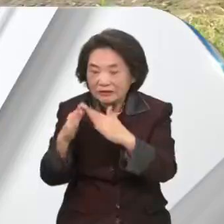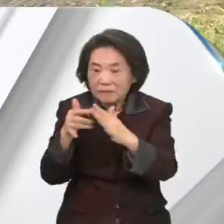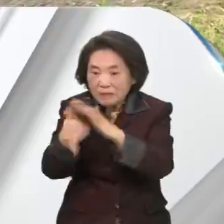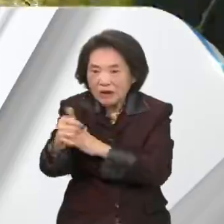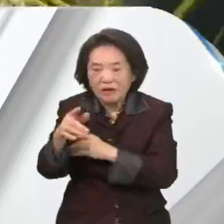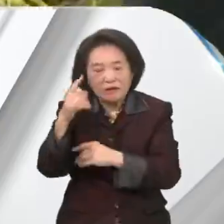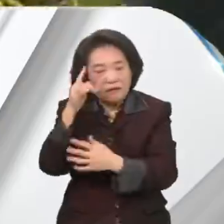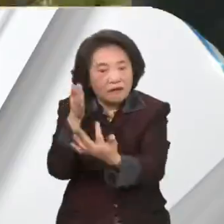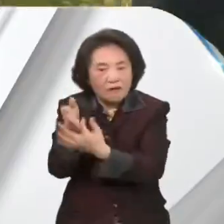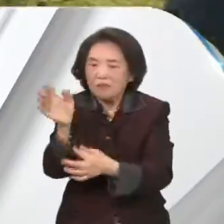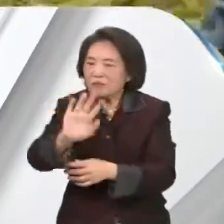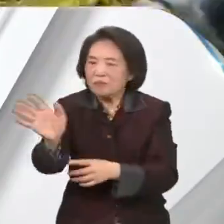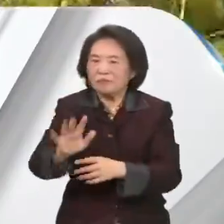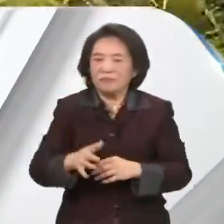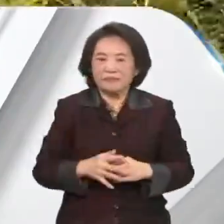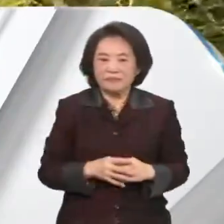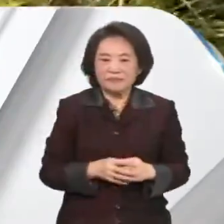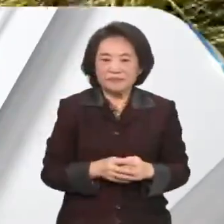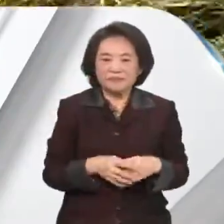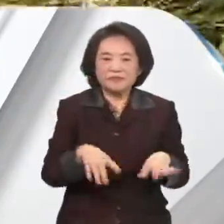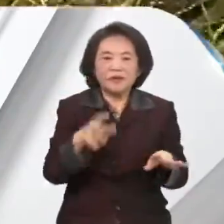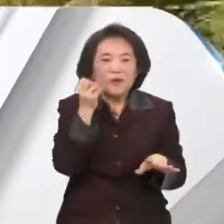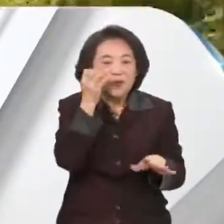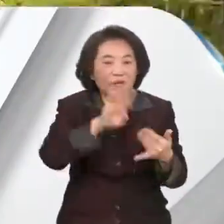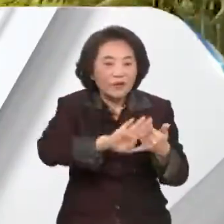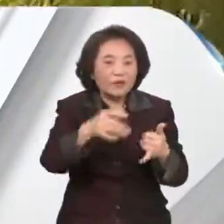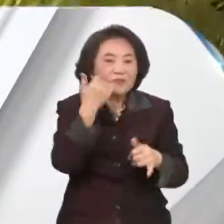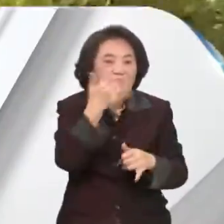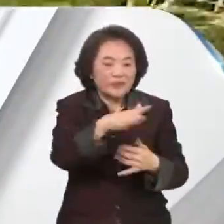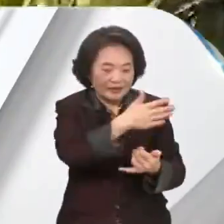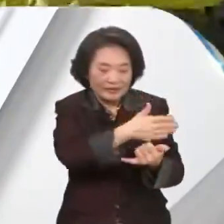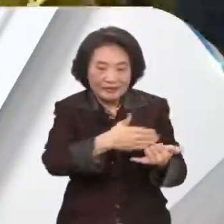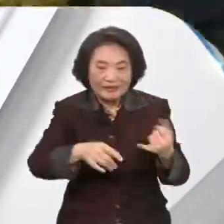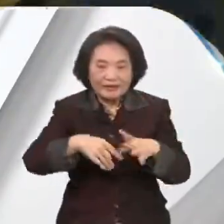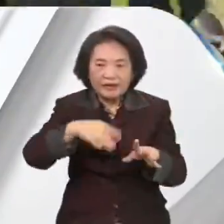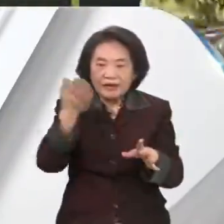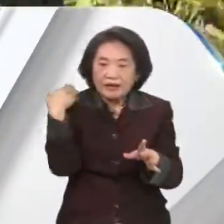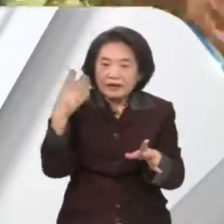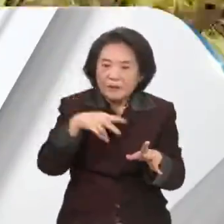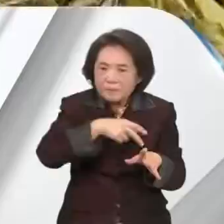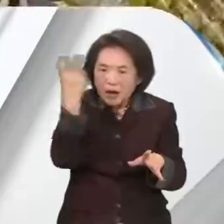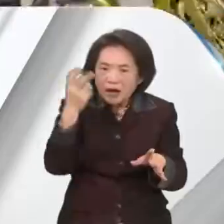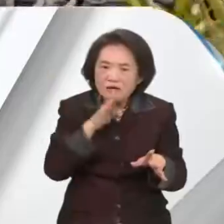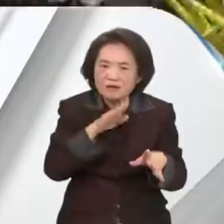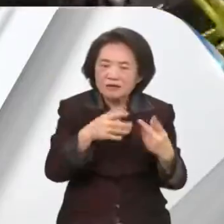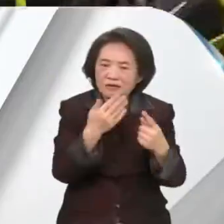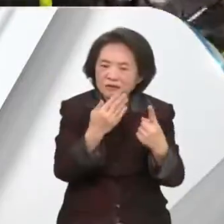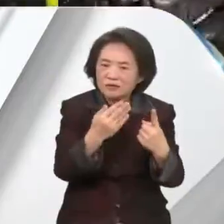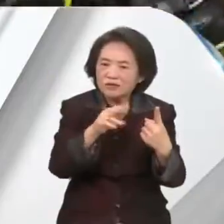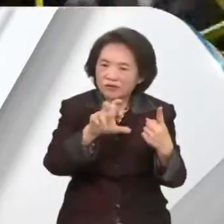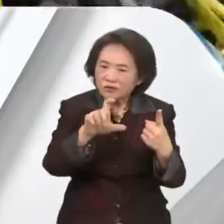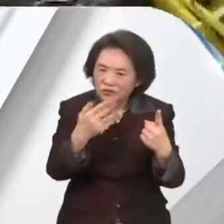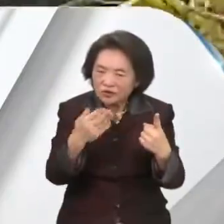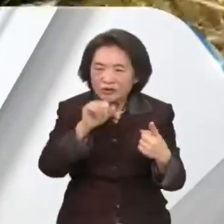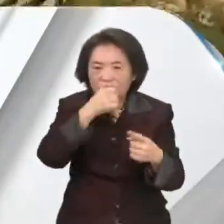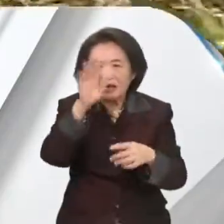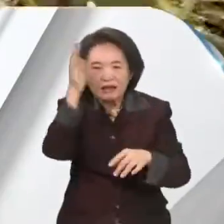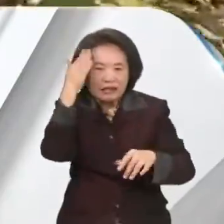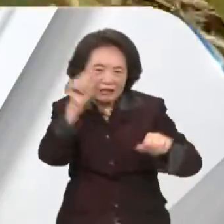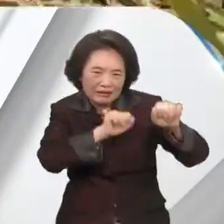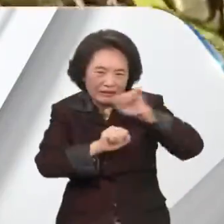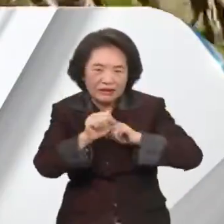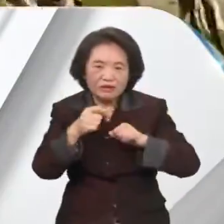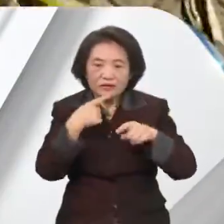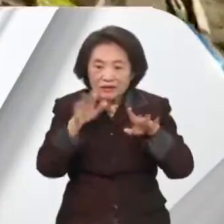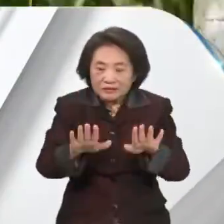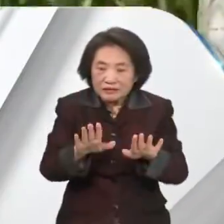田区来觅食。 发动天气的海岸山脉，上一摆发现台湾乌熊是1969年。虽然无法度